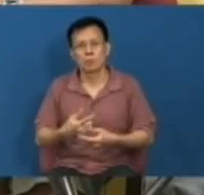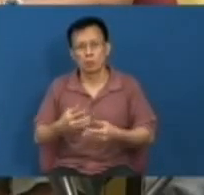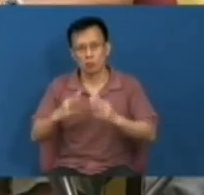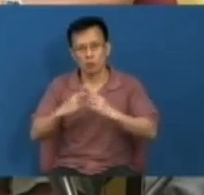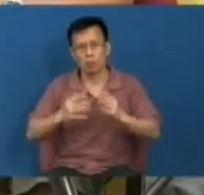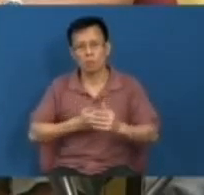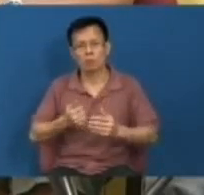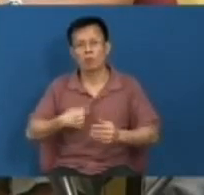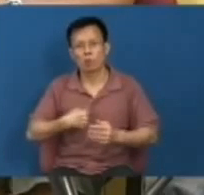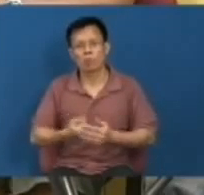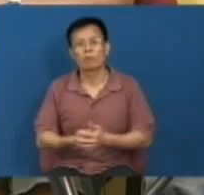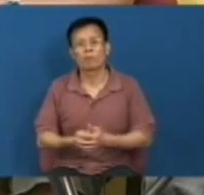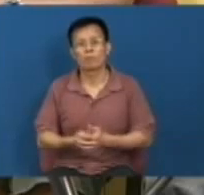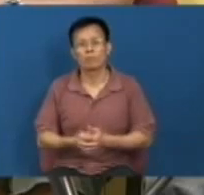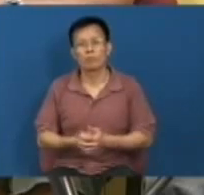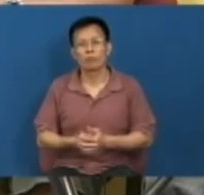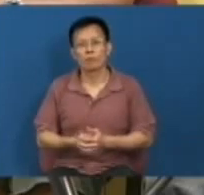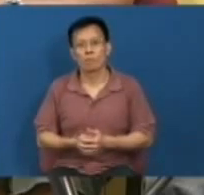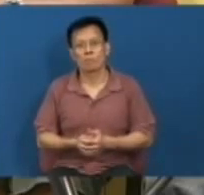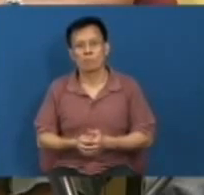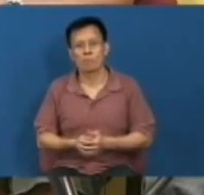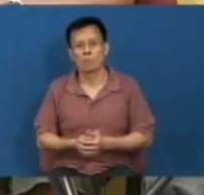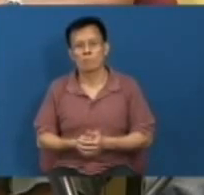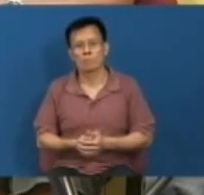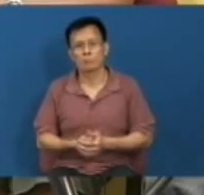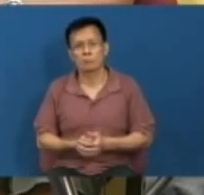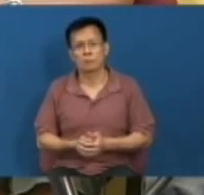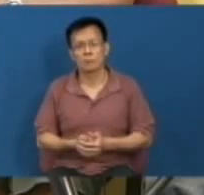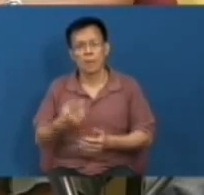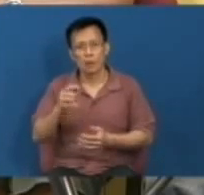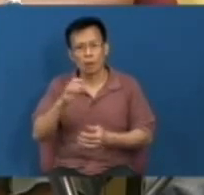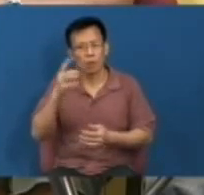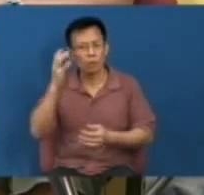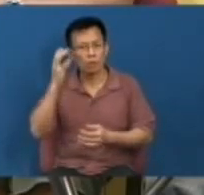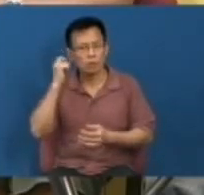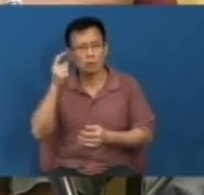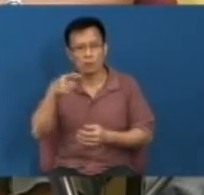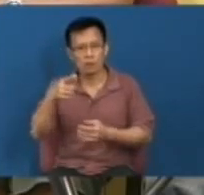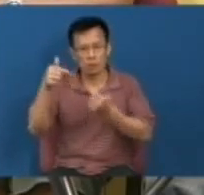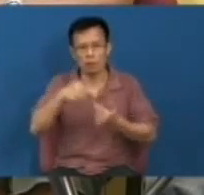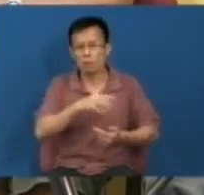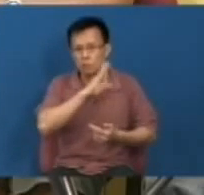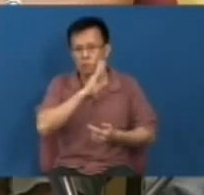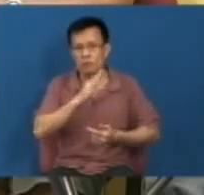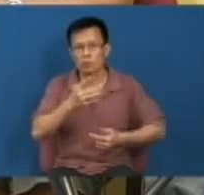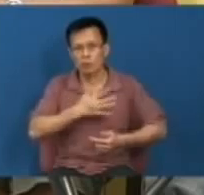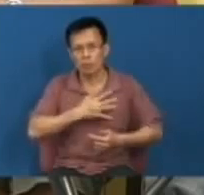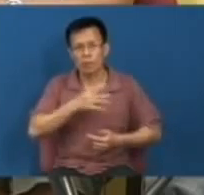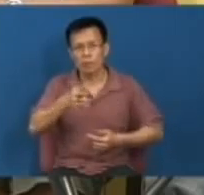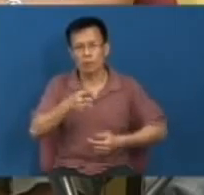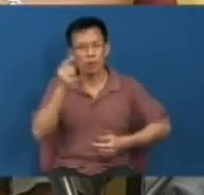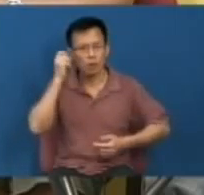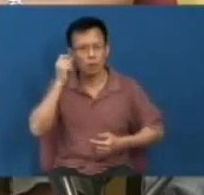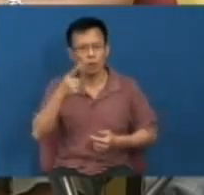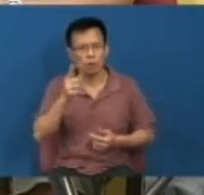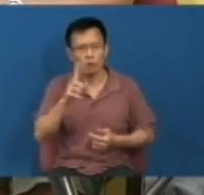我女喺度住嘅，咁啊我咁佢就話江太。其實咧，你繼續喺度住，你唔擔心你個女有危險嘅咩？我你